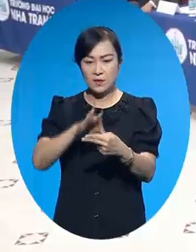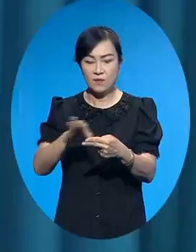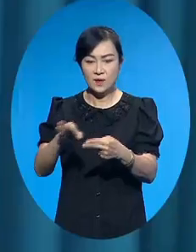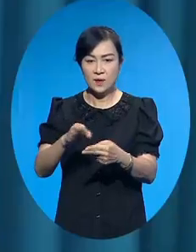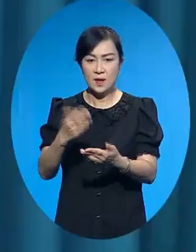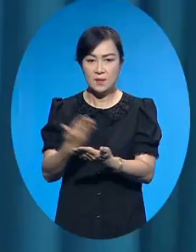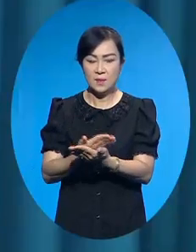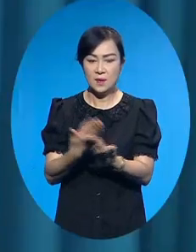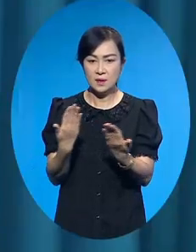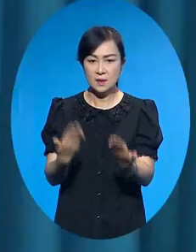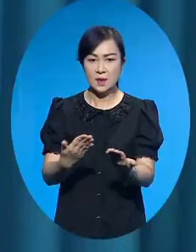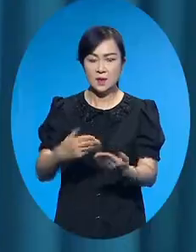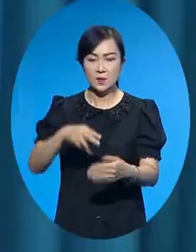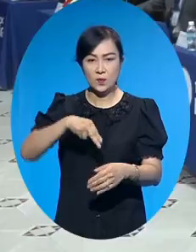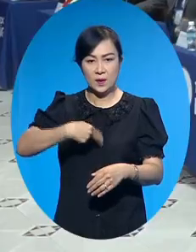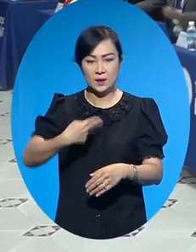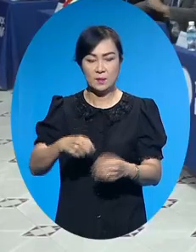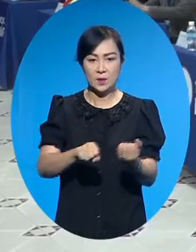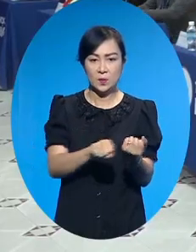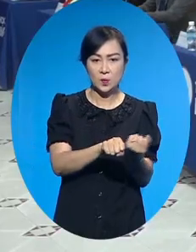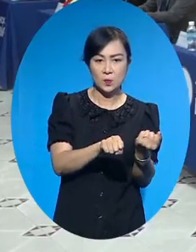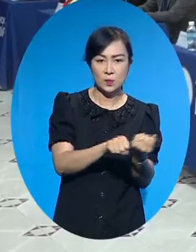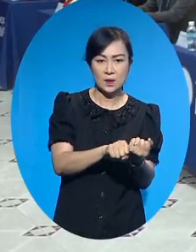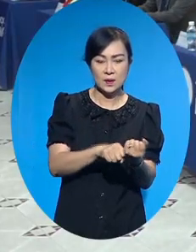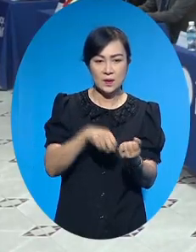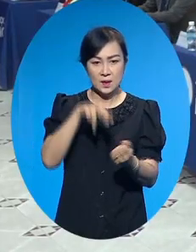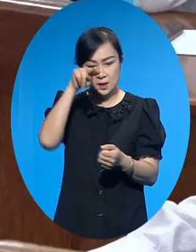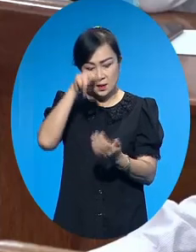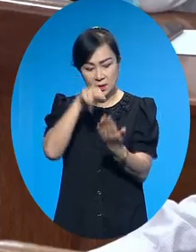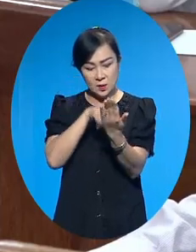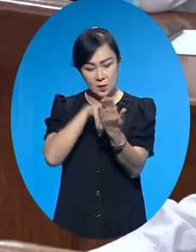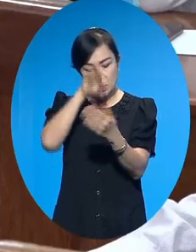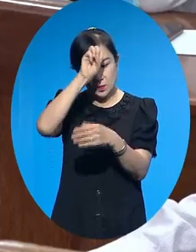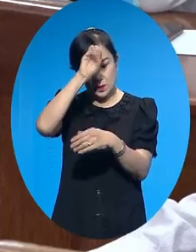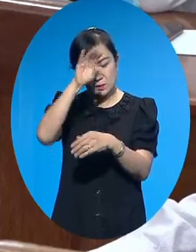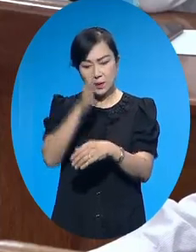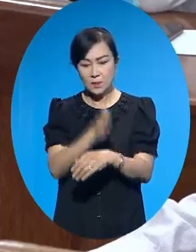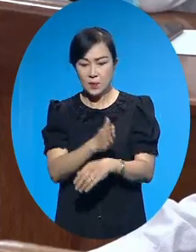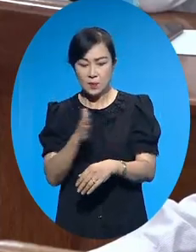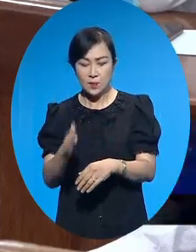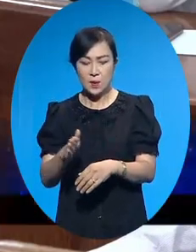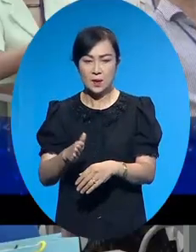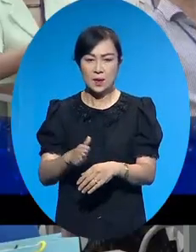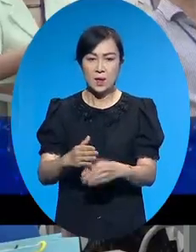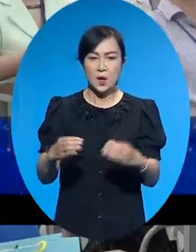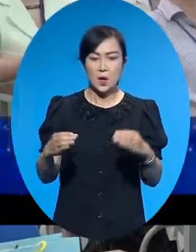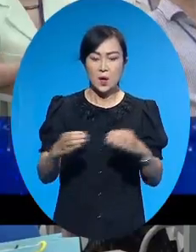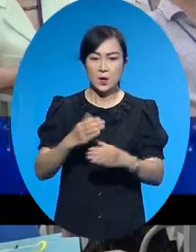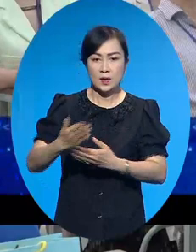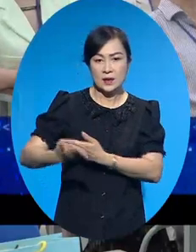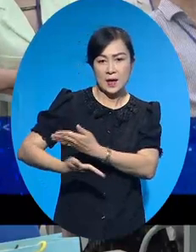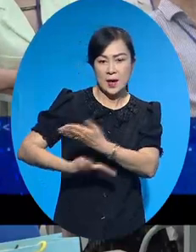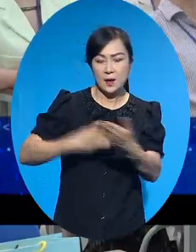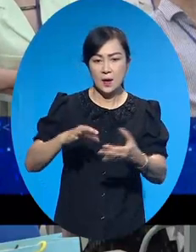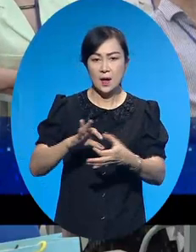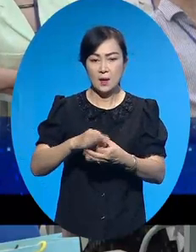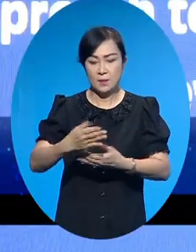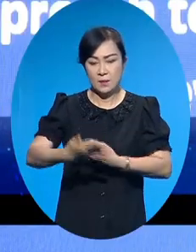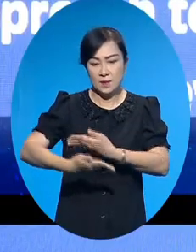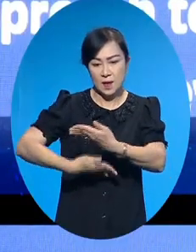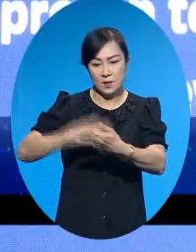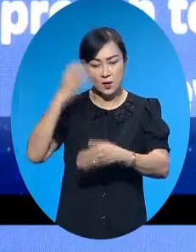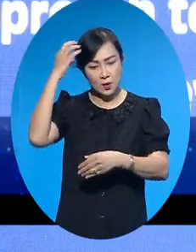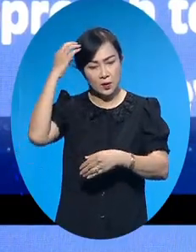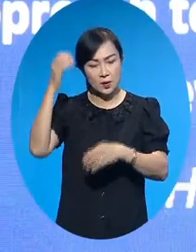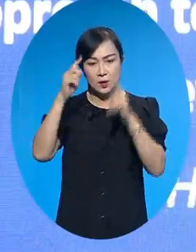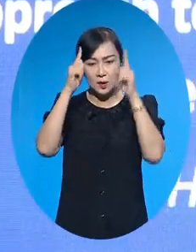đại đang được quan tâm, từ đó thúc đẩy nghiên cứu và đào tạo giữa các bên liên quan. Hội thảo là cơ hội để thảo luận, hợp tác và trao đổi tri thức